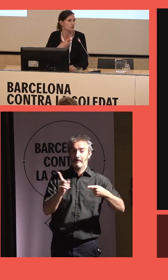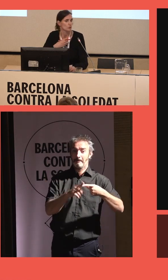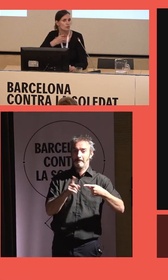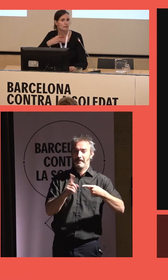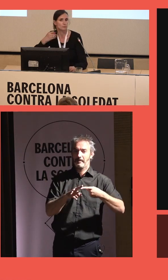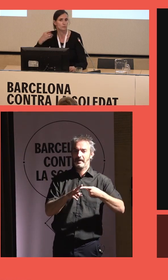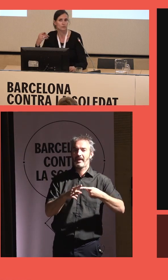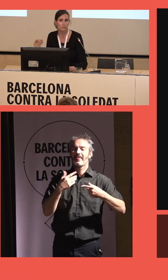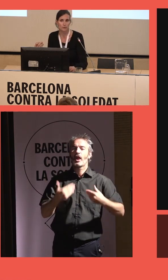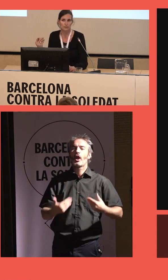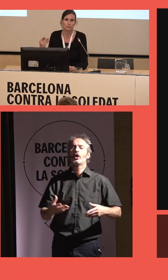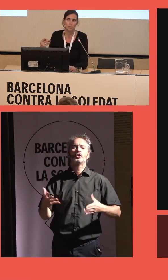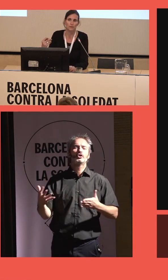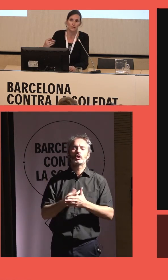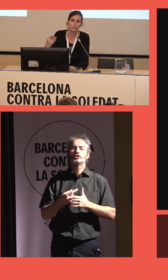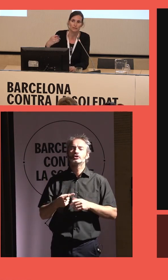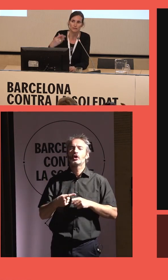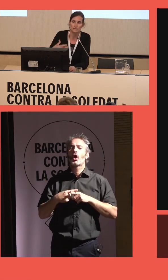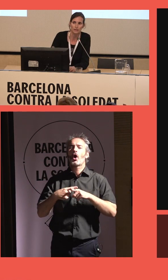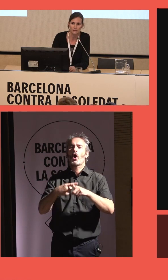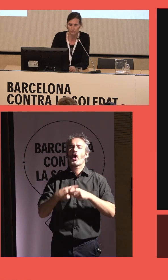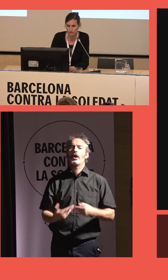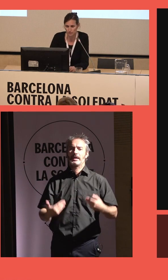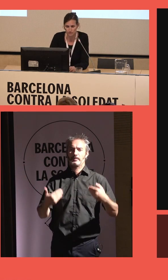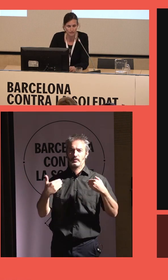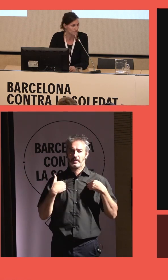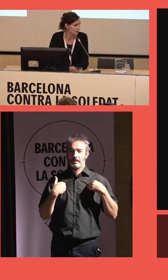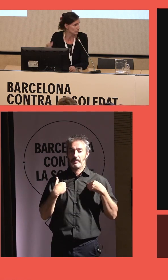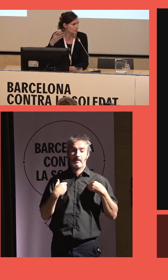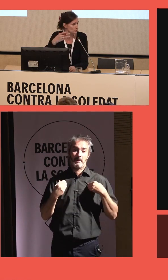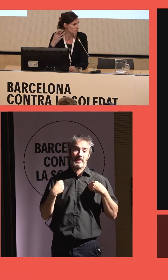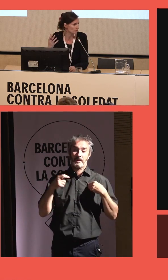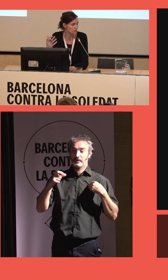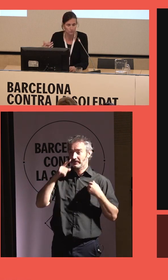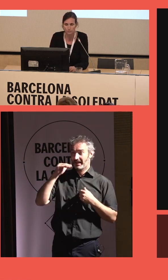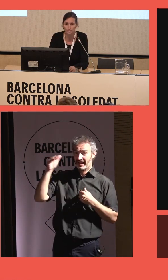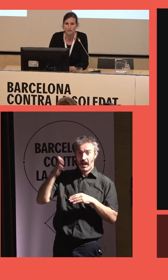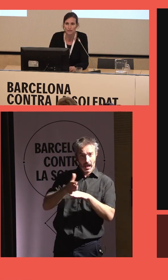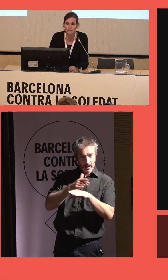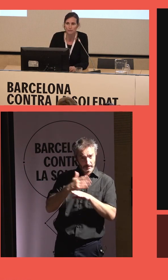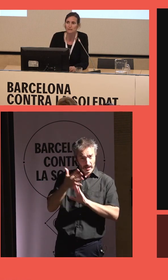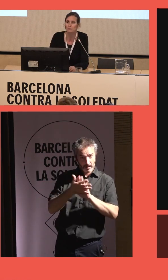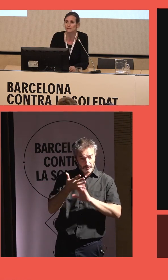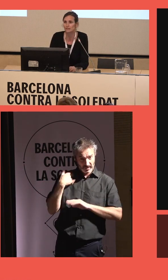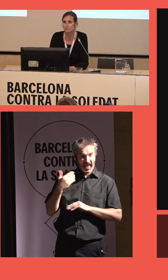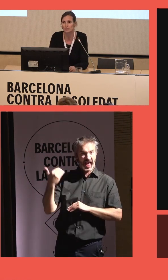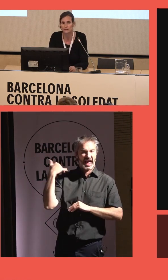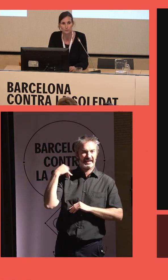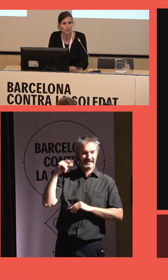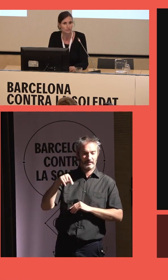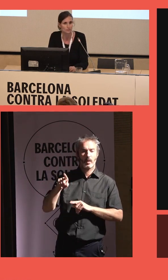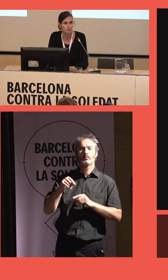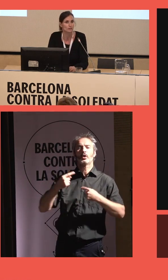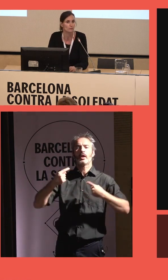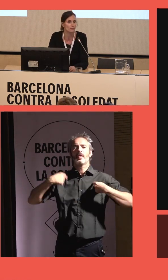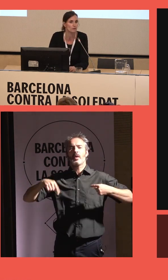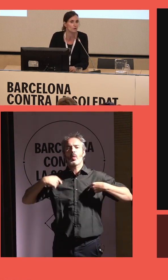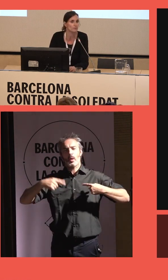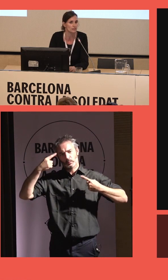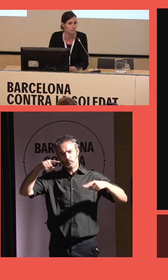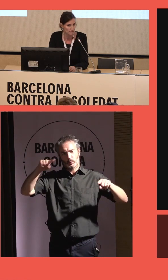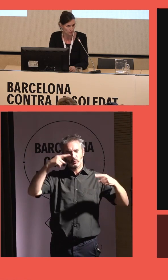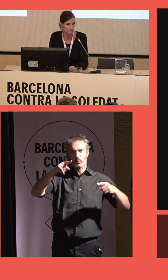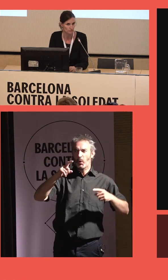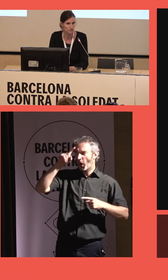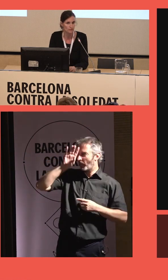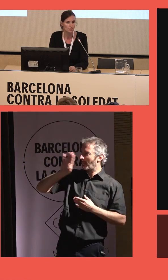abans tots som corresponsables de la millora de la qualitat de vida de les persones grans abans ha sortit i es comentava ahir també ens hem passat amb l'individualisme no sabem el